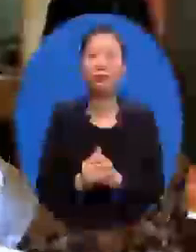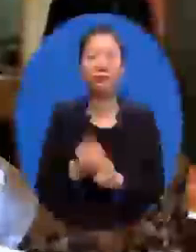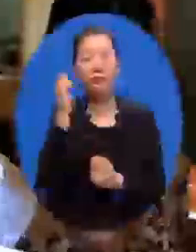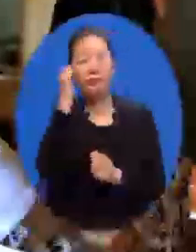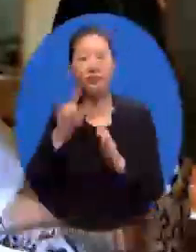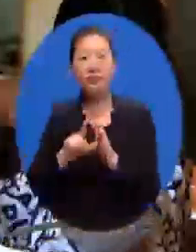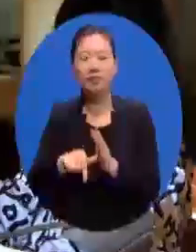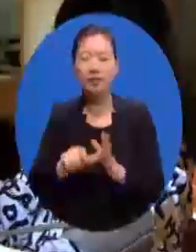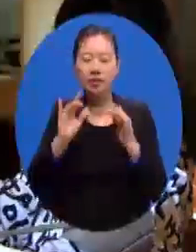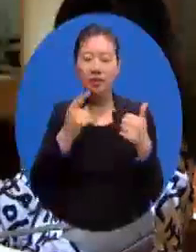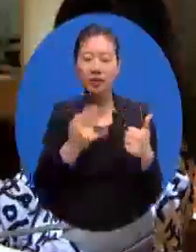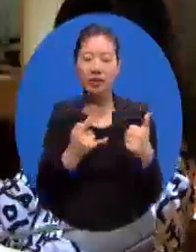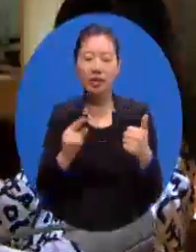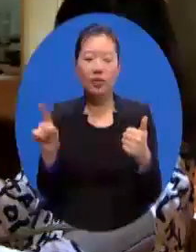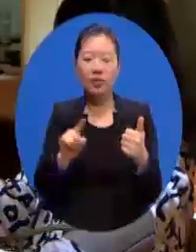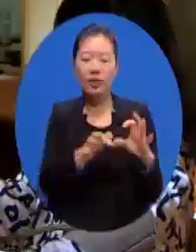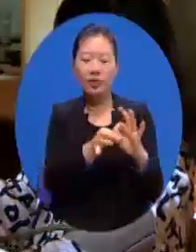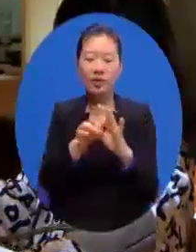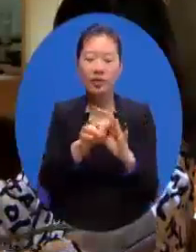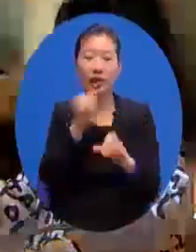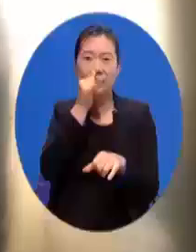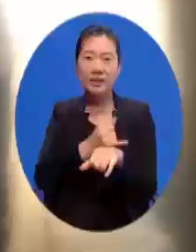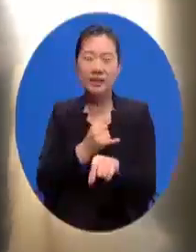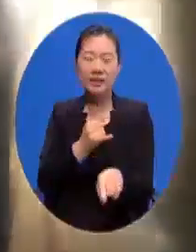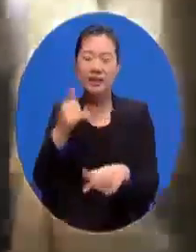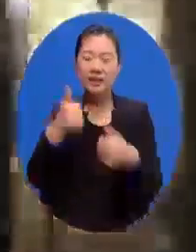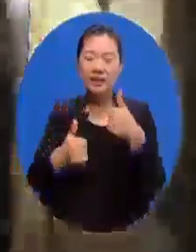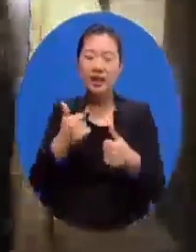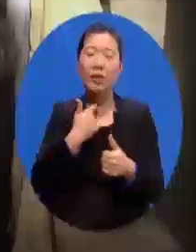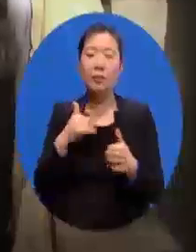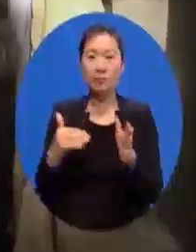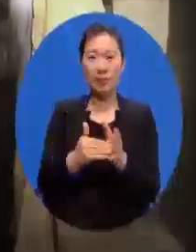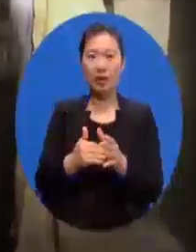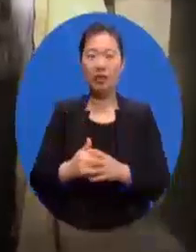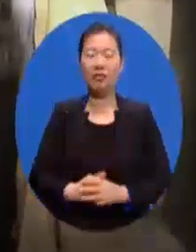수면 시간이 아이들에게 어떤 영향을 끼치는지 실험을 해봤는데요.